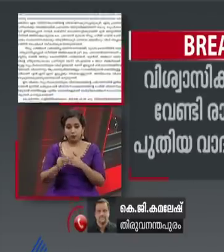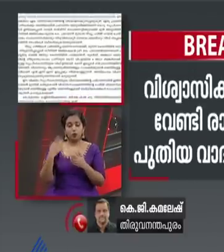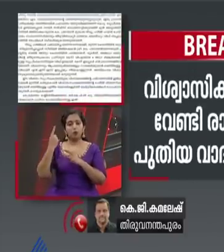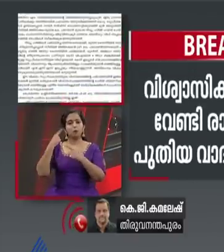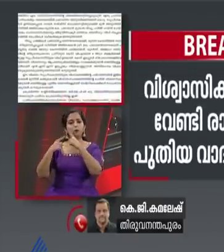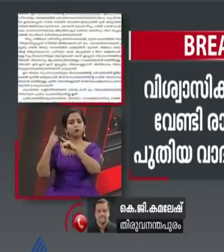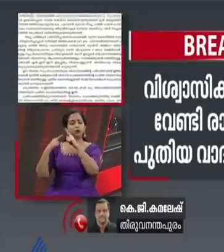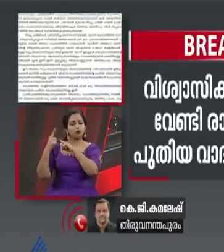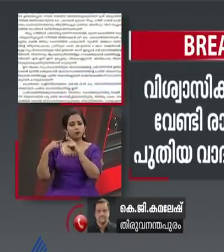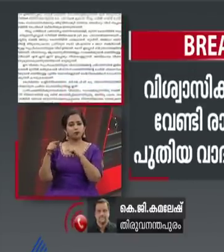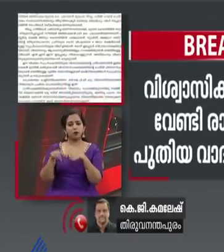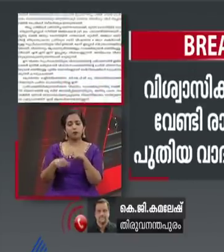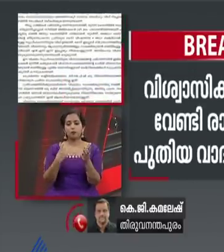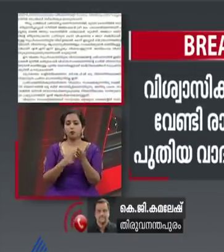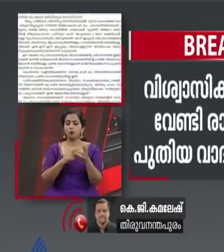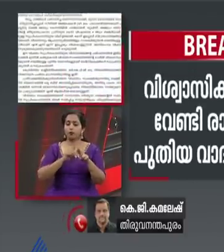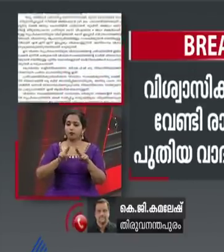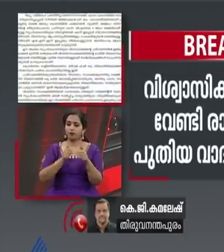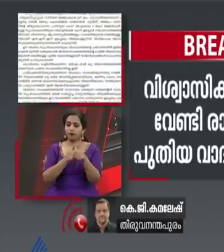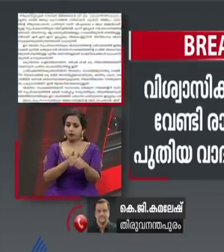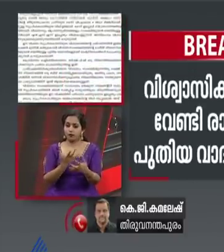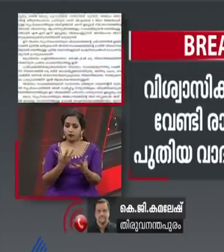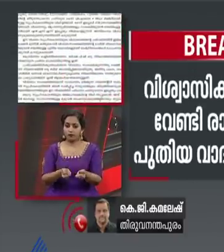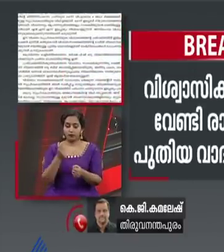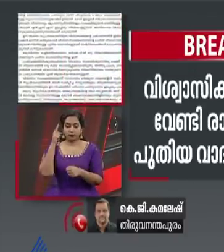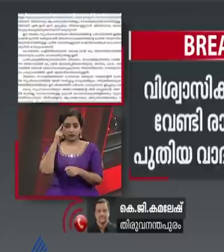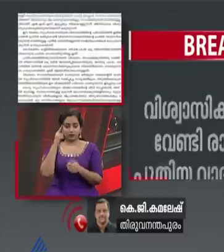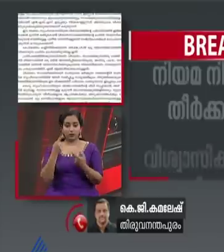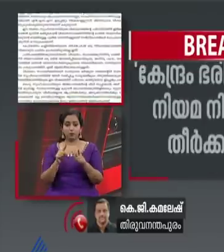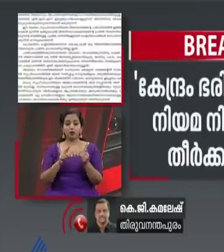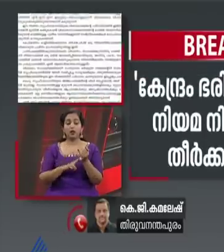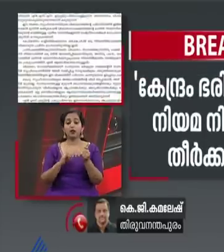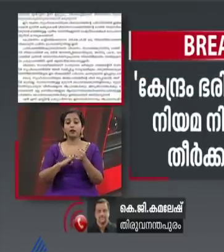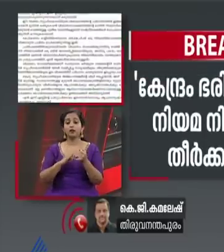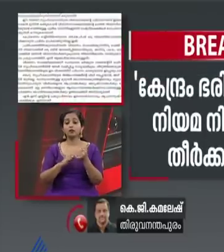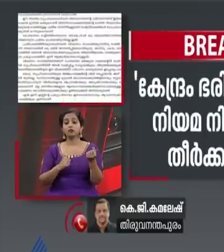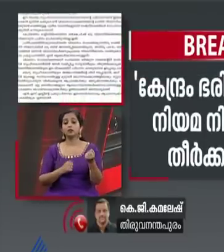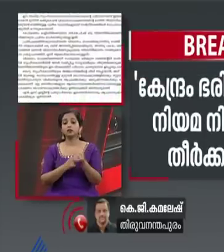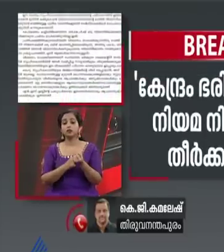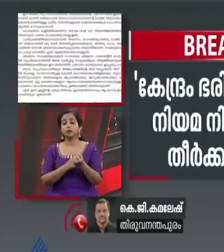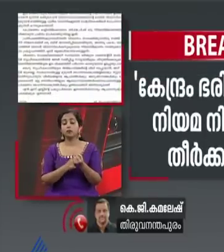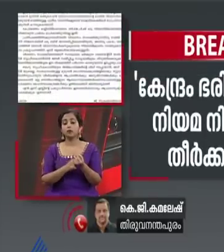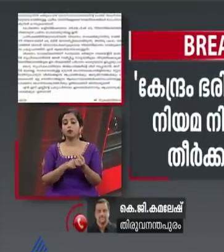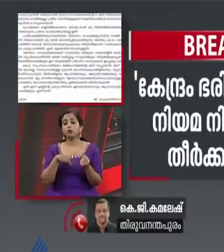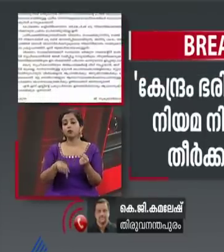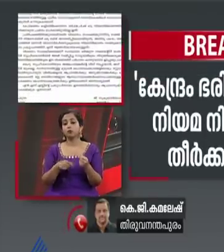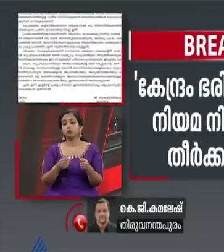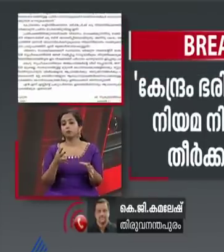ആവർത്തിക്കുകയാണ്. എന്തായാലും ഈ വിഷയത്തിൽ NSS ഒരു പിന്തുണ UDF പ്രതീക്ഷിച്ചിരുന്നു. പക്ഷെ ഇപ്പോൾ അത് ഇല്ല എന്ന് പറയുന്നത് ഒരു തരത്തിൽ സർക്കാരിന്